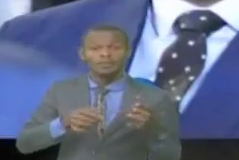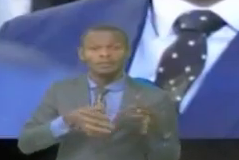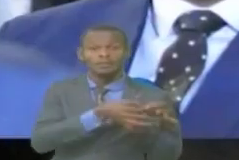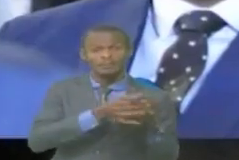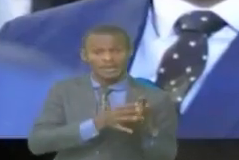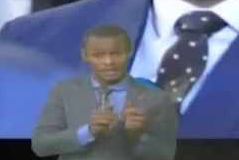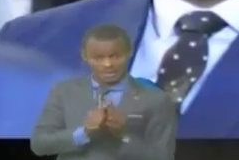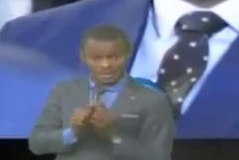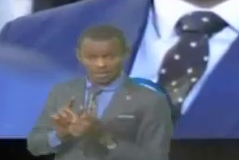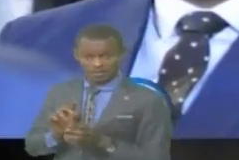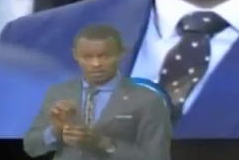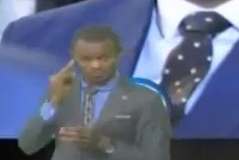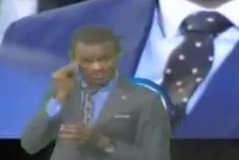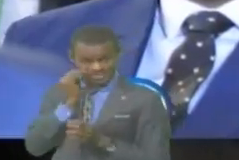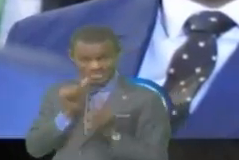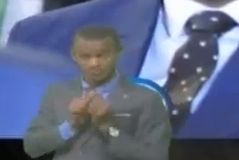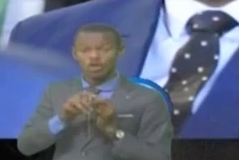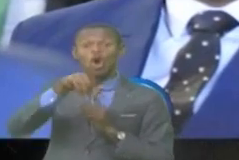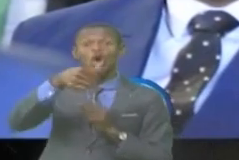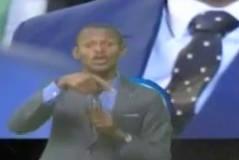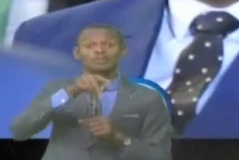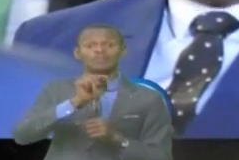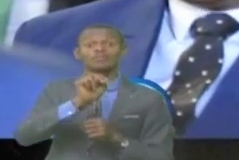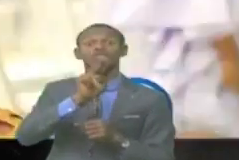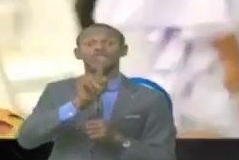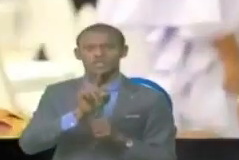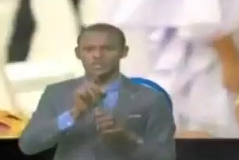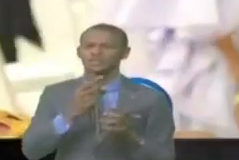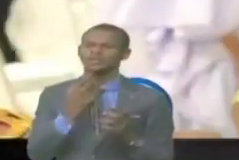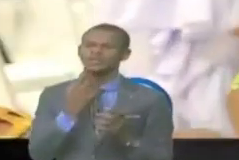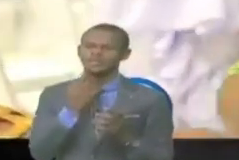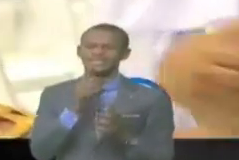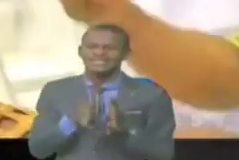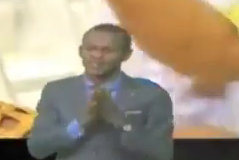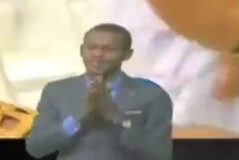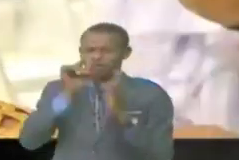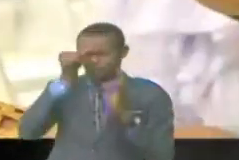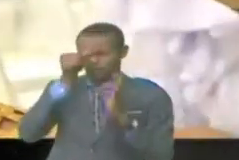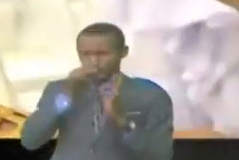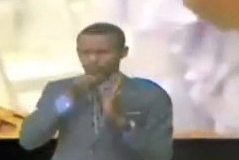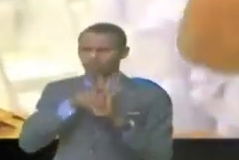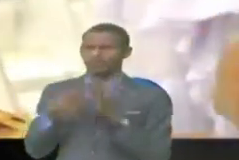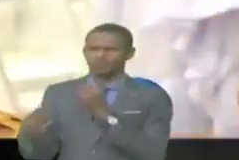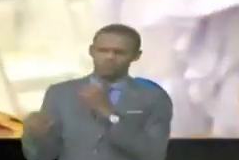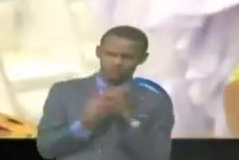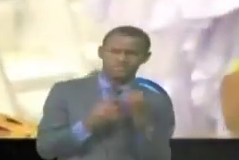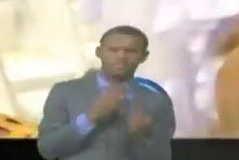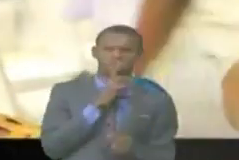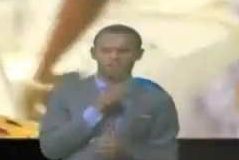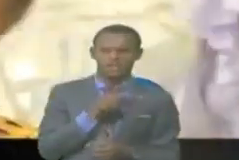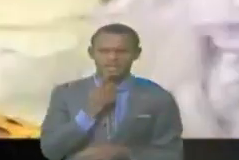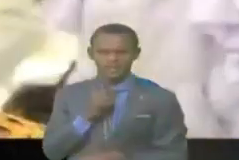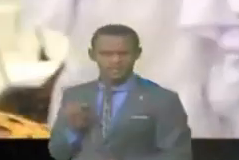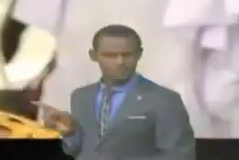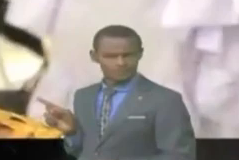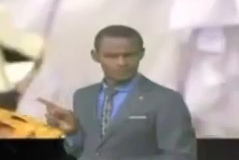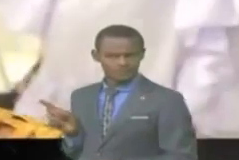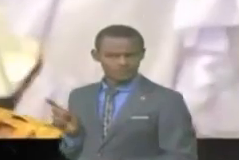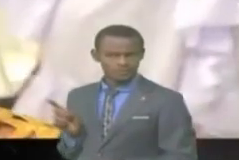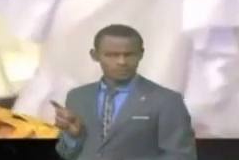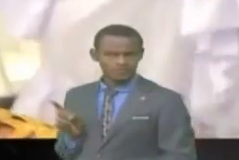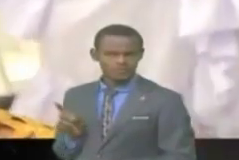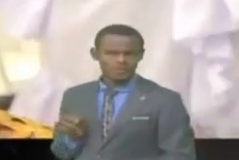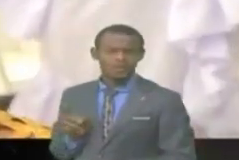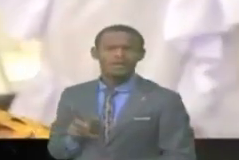des ressources financières pour une bonne exécution. Après moi, et pour faire l'autre là, alors la PNUD